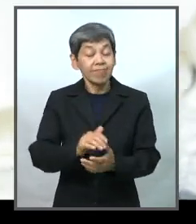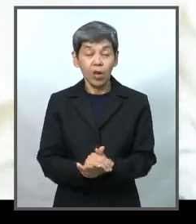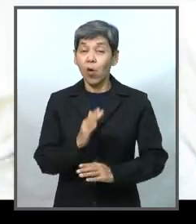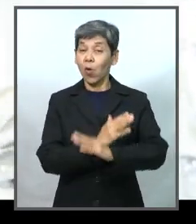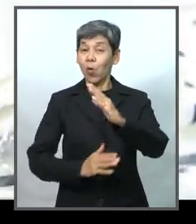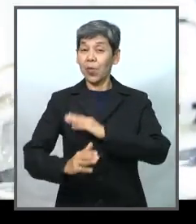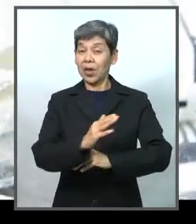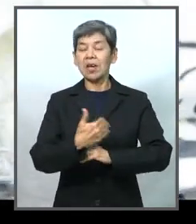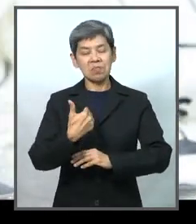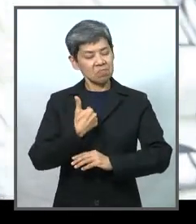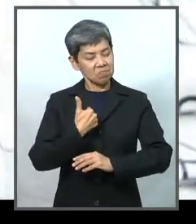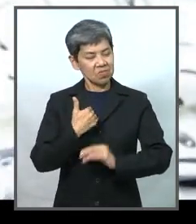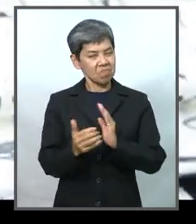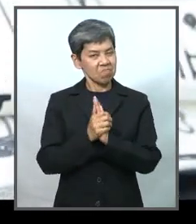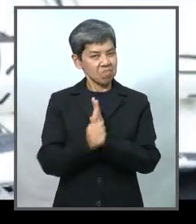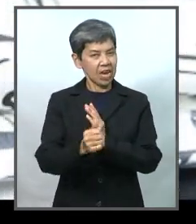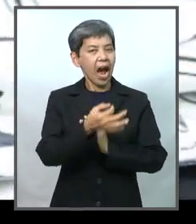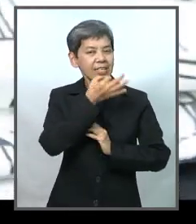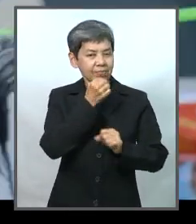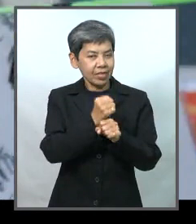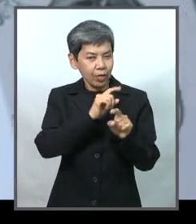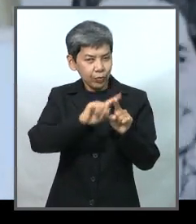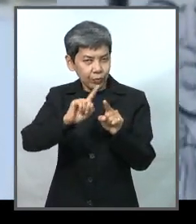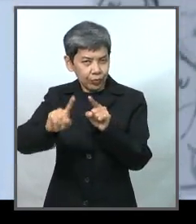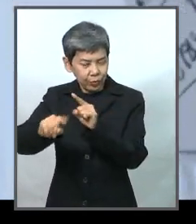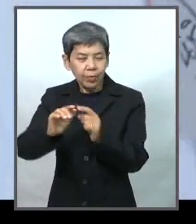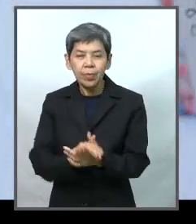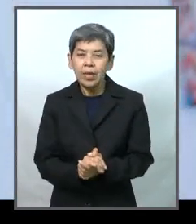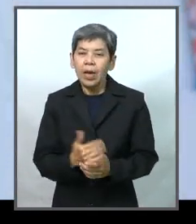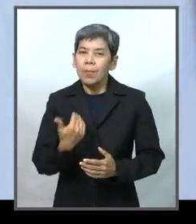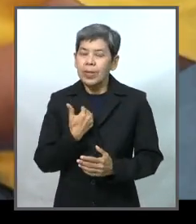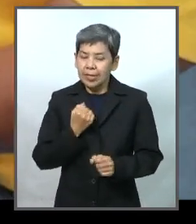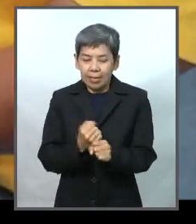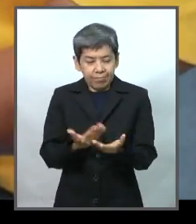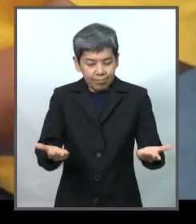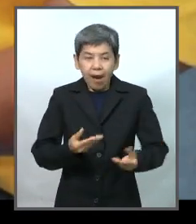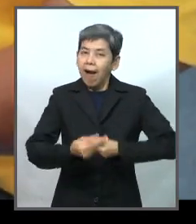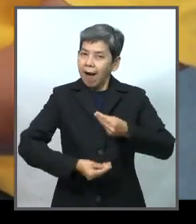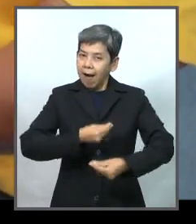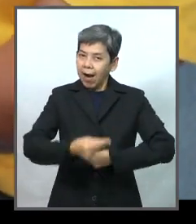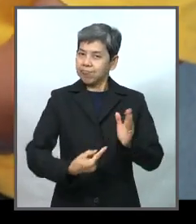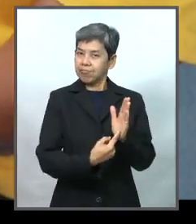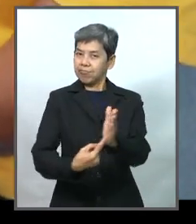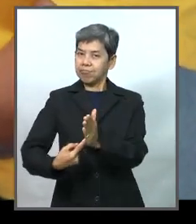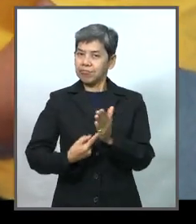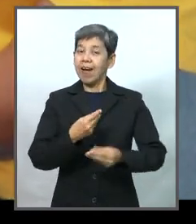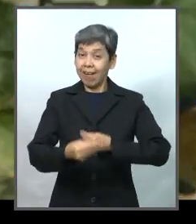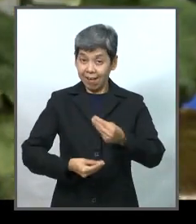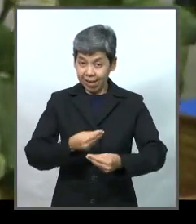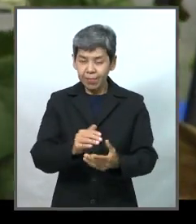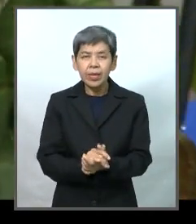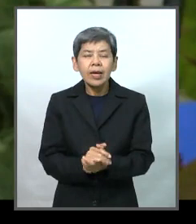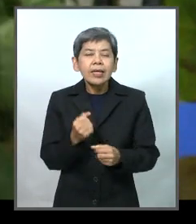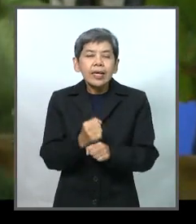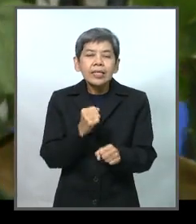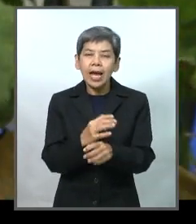ลอดจนคนพิการที่มีความสามารถทางอาชีพด้านต่างๆได้มีพื้นที่ในการแสดงสินค้าและจำหน่าย